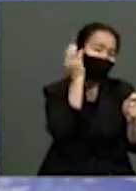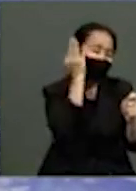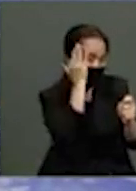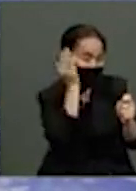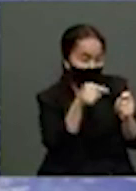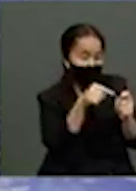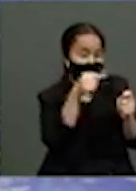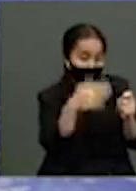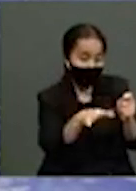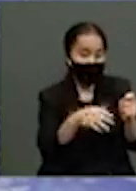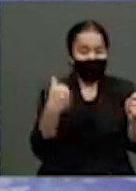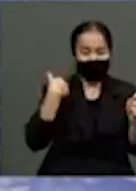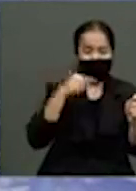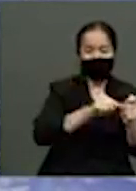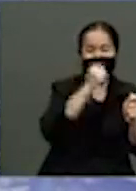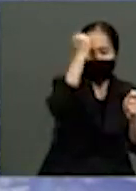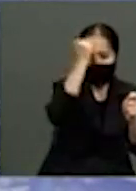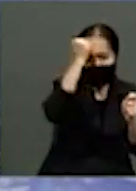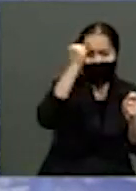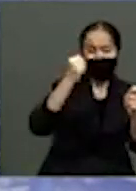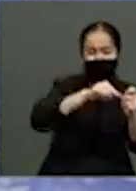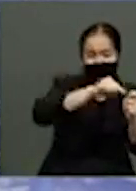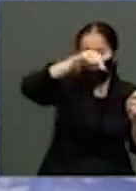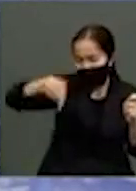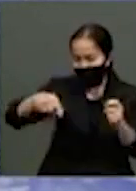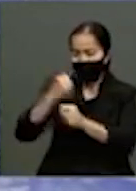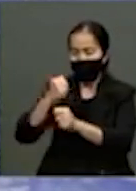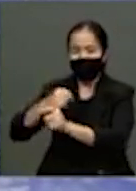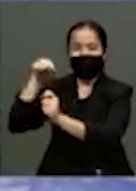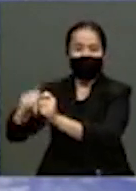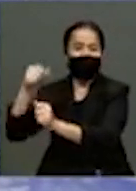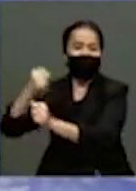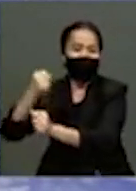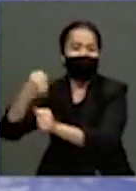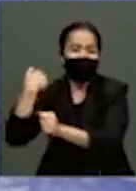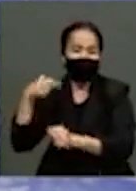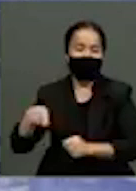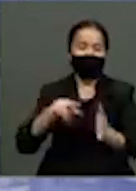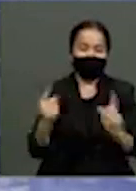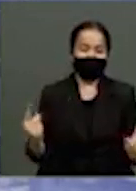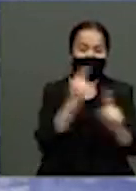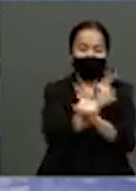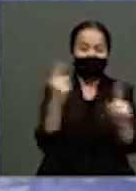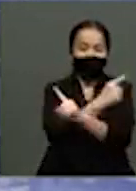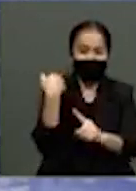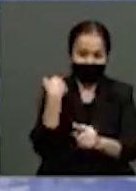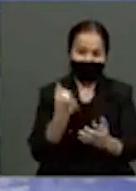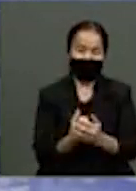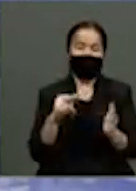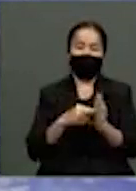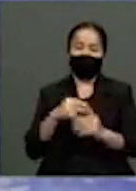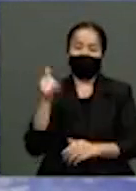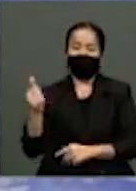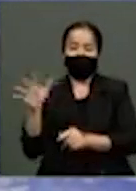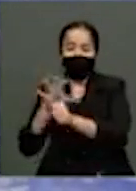ของเขตที่จะกักกันหรือพื้นที่อะไรได้นะครับเขตนึงถนนเส้นนึงอาจจะมีคนของ2เขตเข้ามาใช้กันอยู่